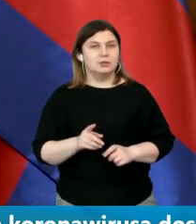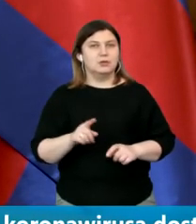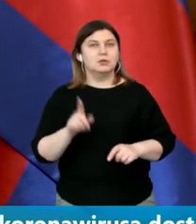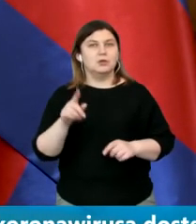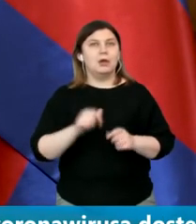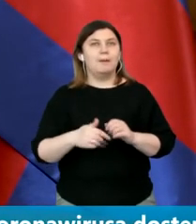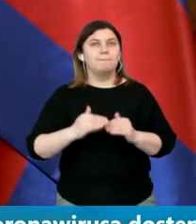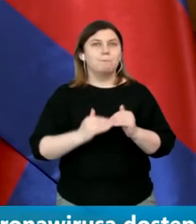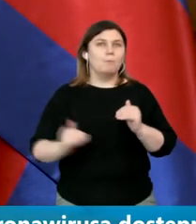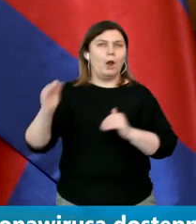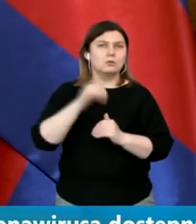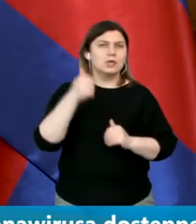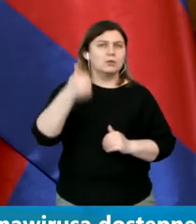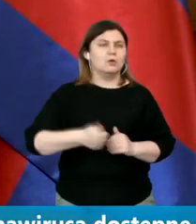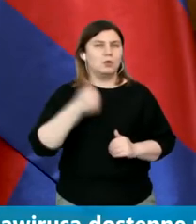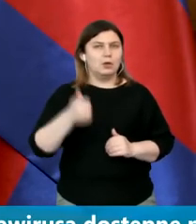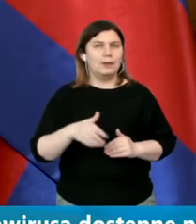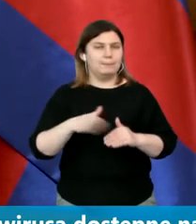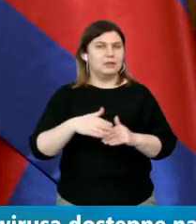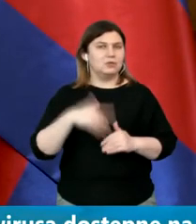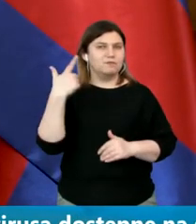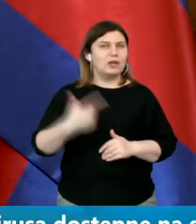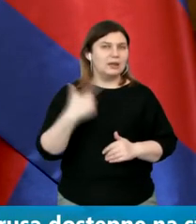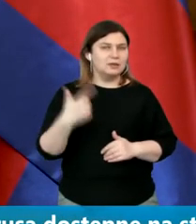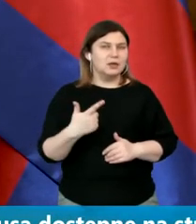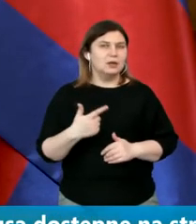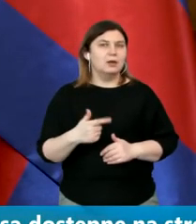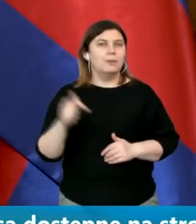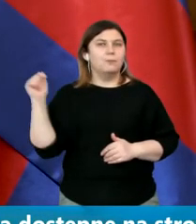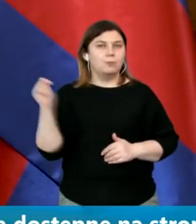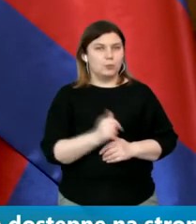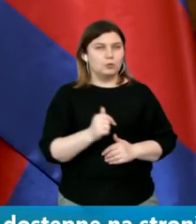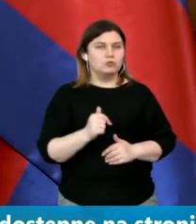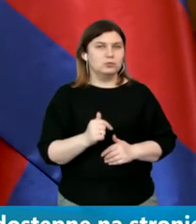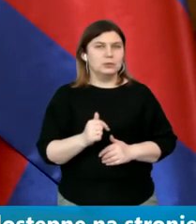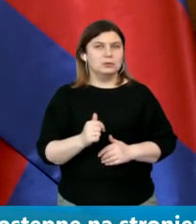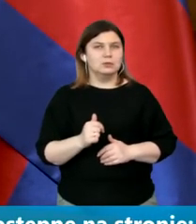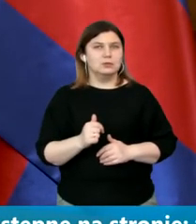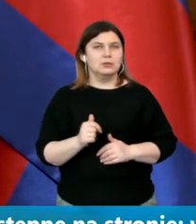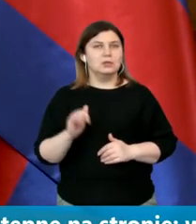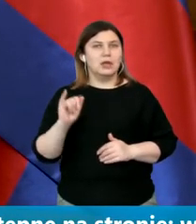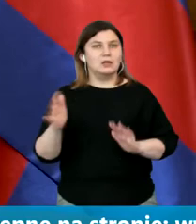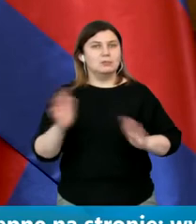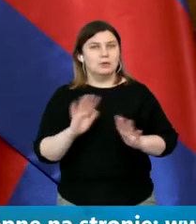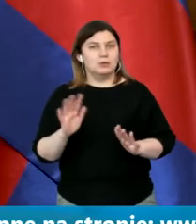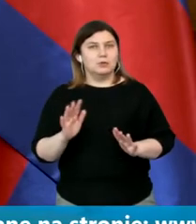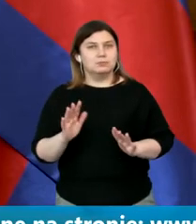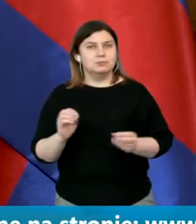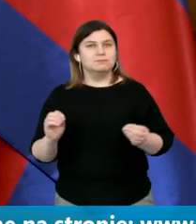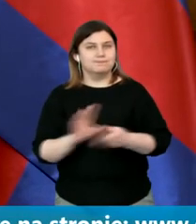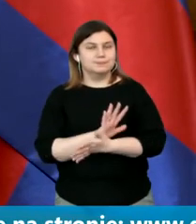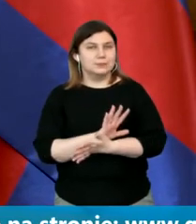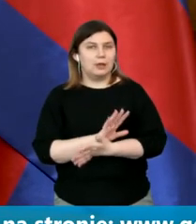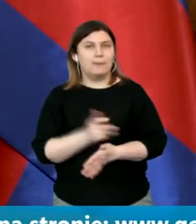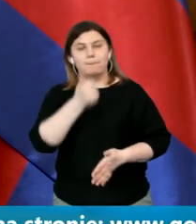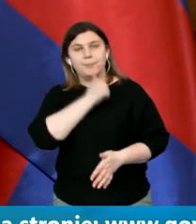ponad rok, więc blisko 2 lata, więc musimy się z tym w jakiś sposób oswoić i